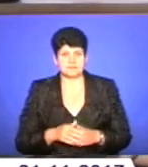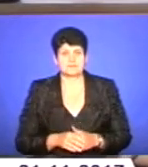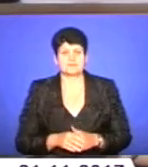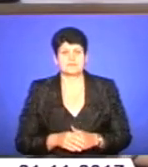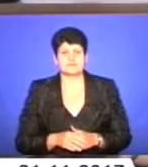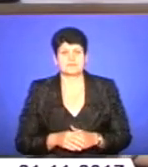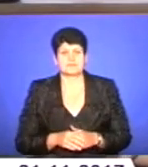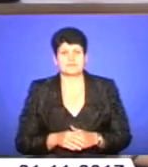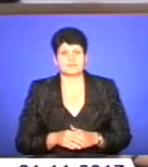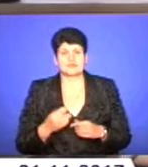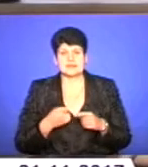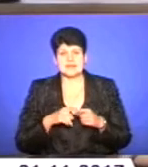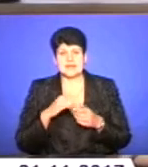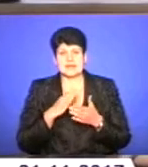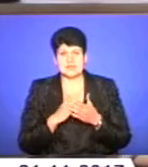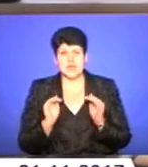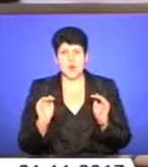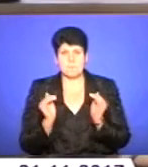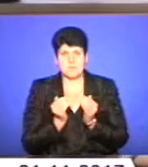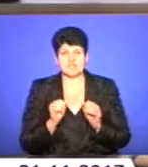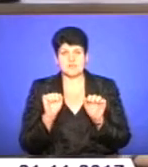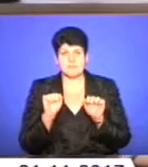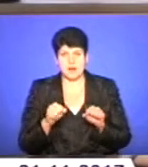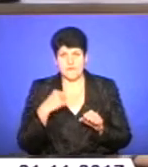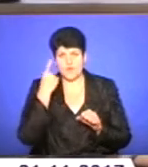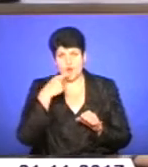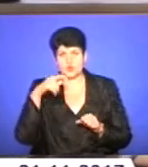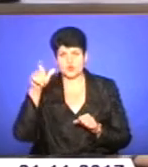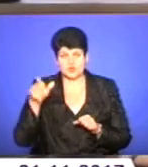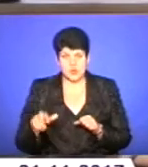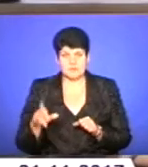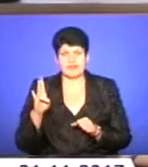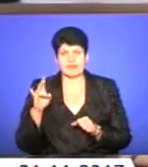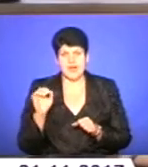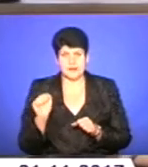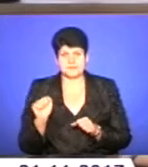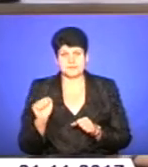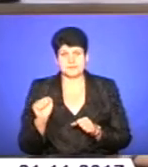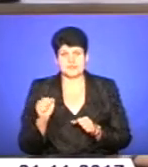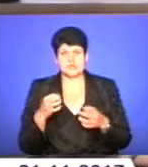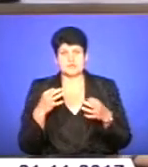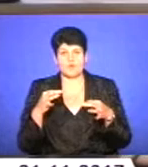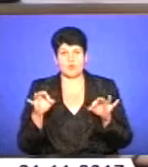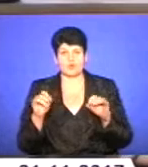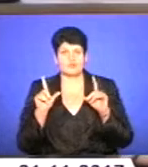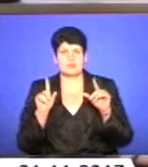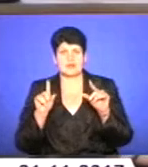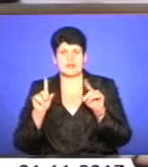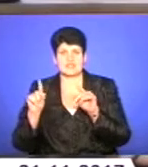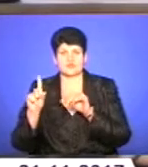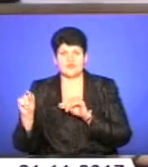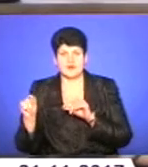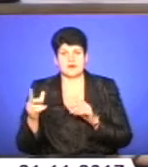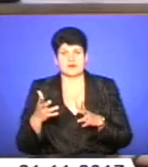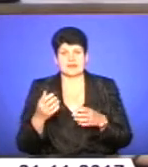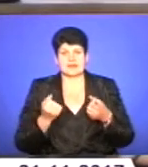Це є обмеження права особи на свободу пересування, обмеження